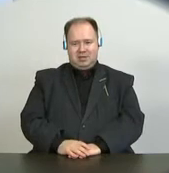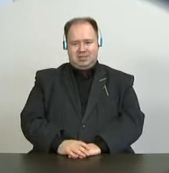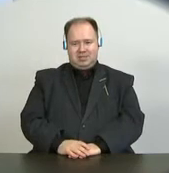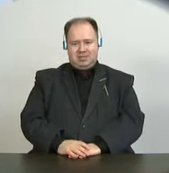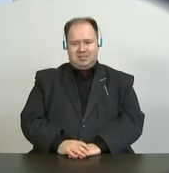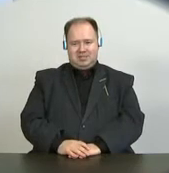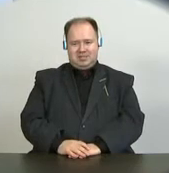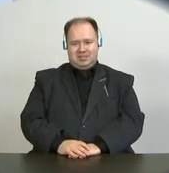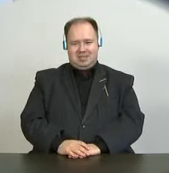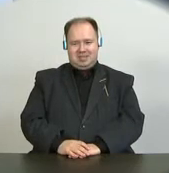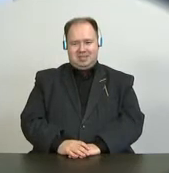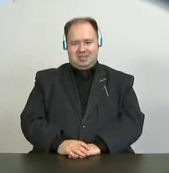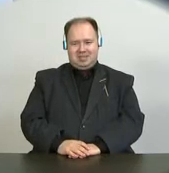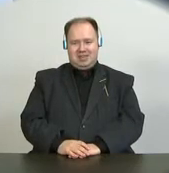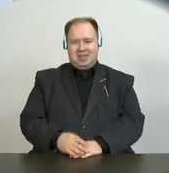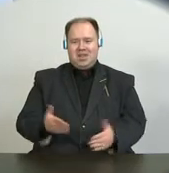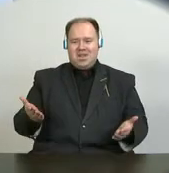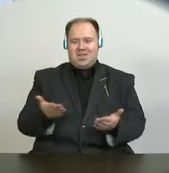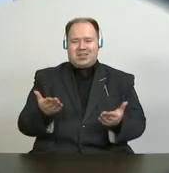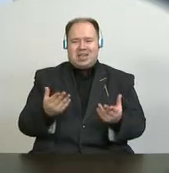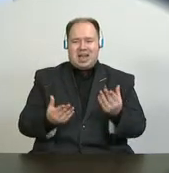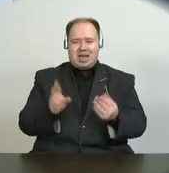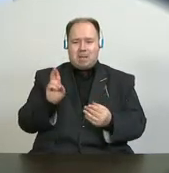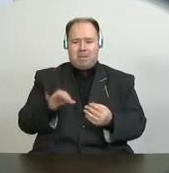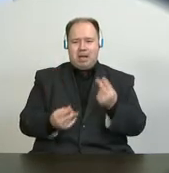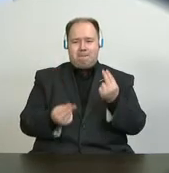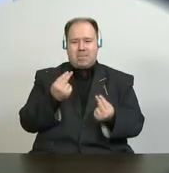как бы так пошутить ты я вот думаю